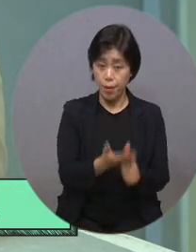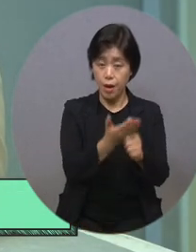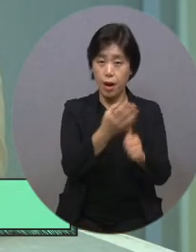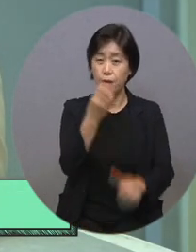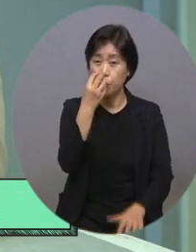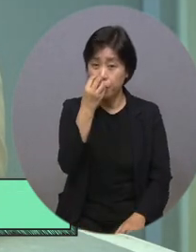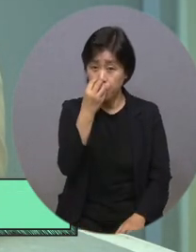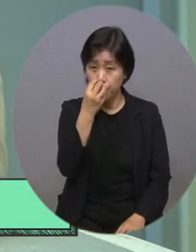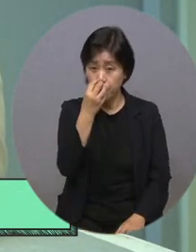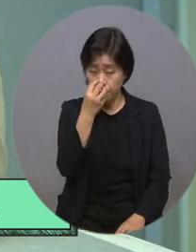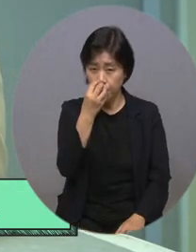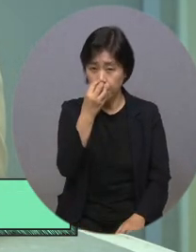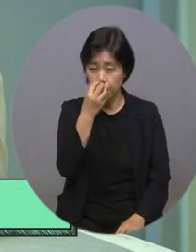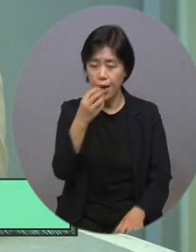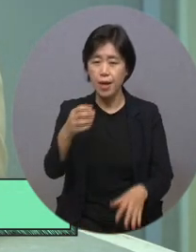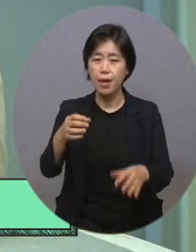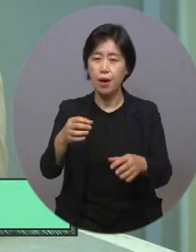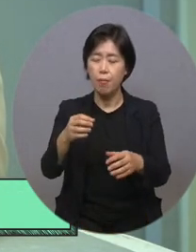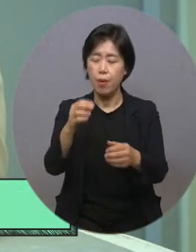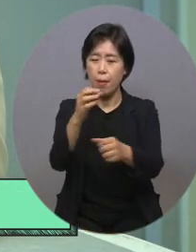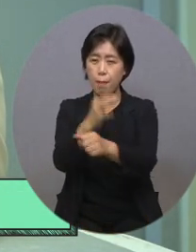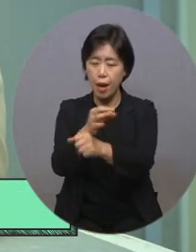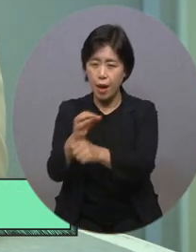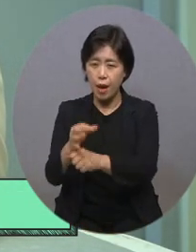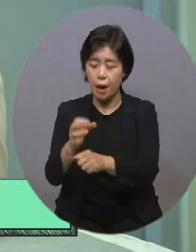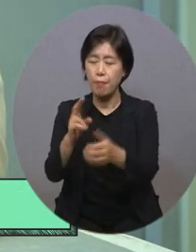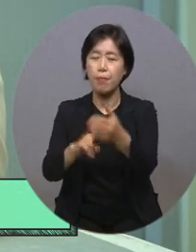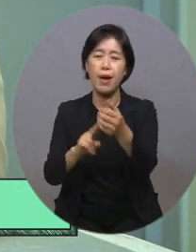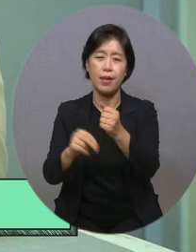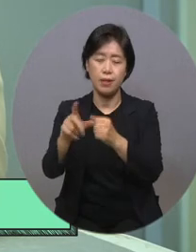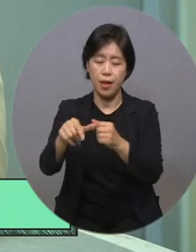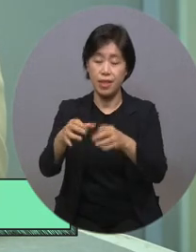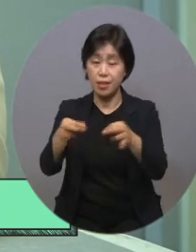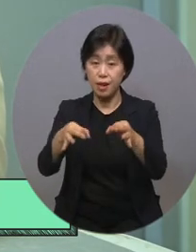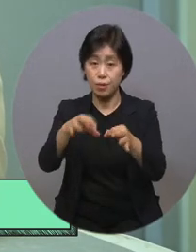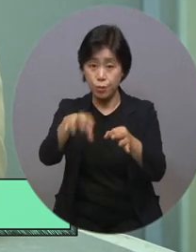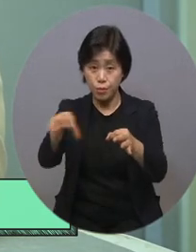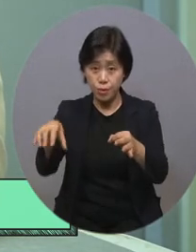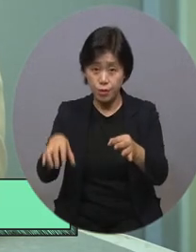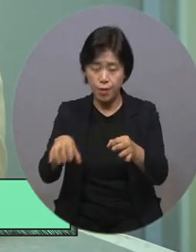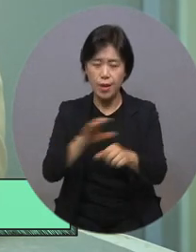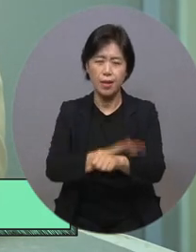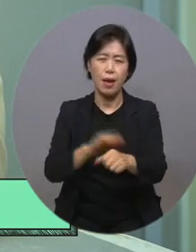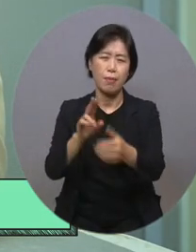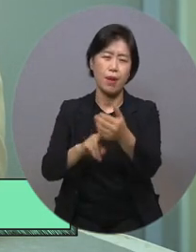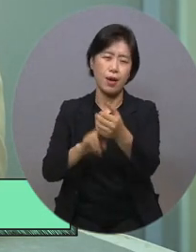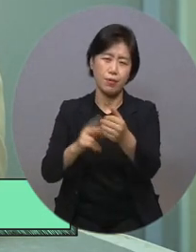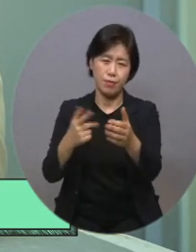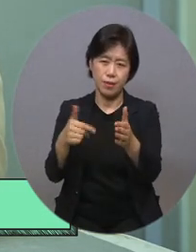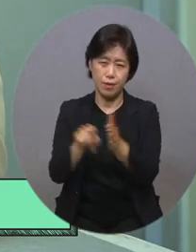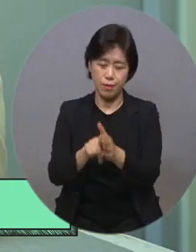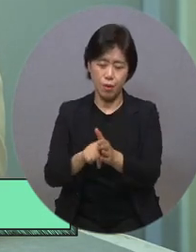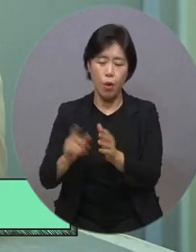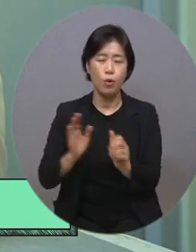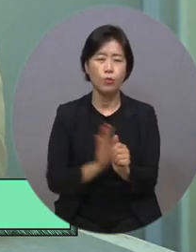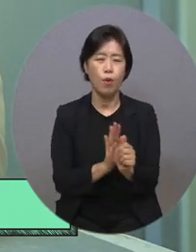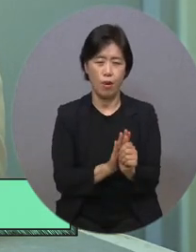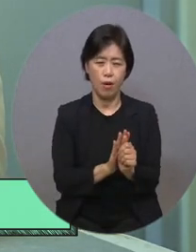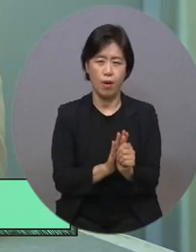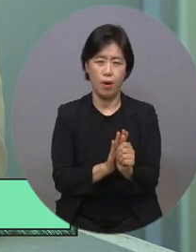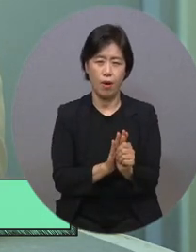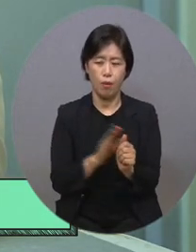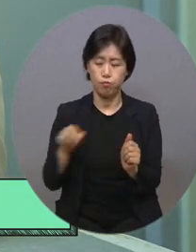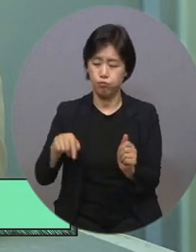토마토가 이제 네. 시장에서 이제 경쟁력을 가지고 이제 스스로 이제 잘 팔려 나갈 수 있는 것들을 이제 도와주는 것이